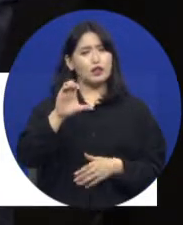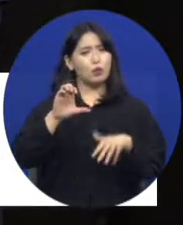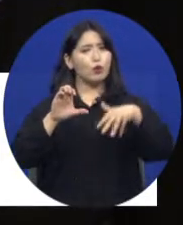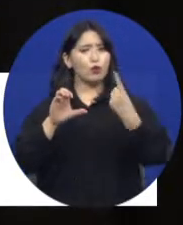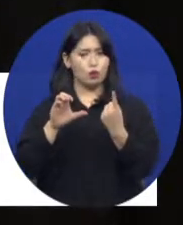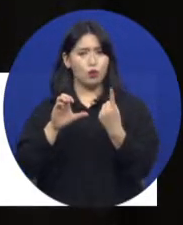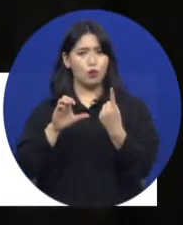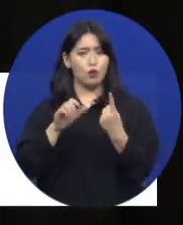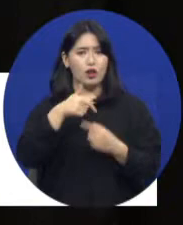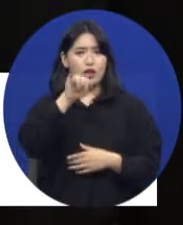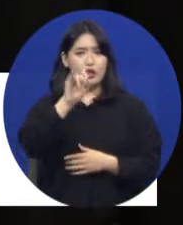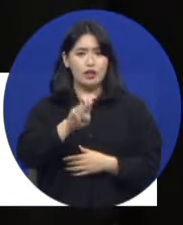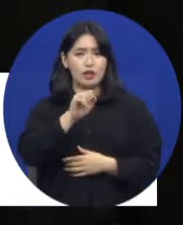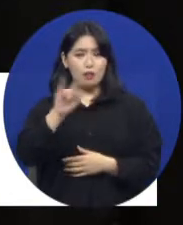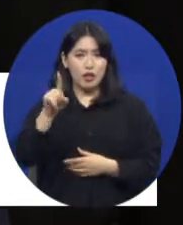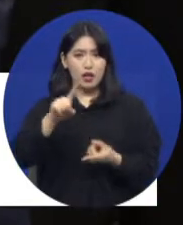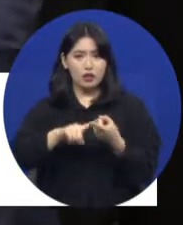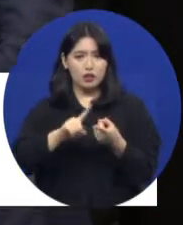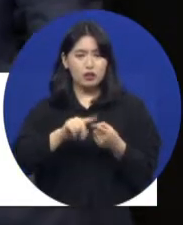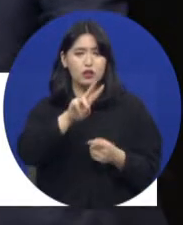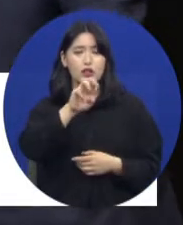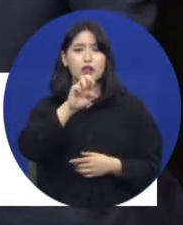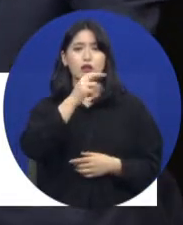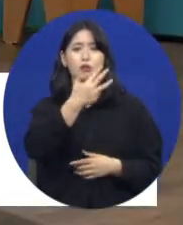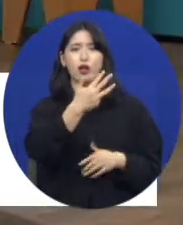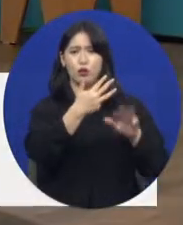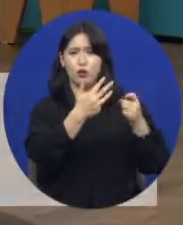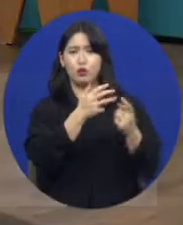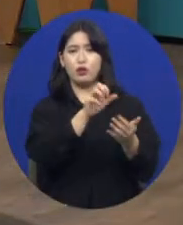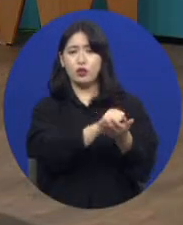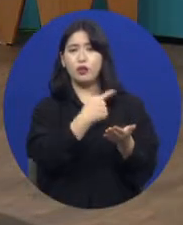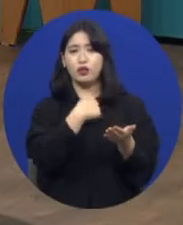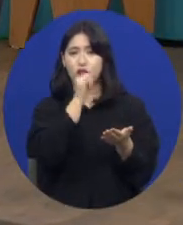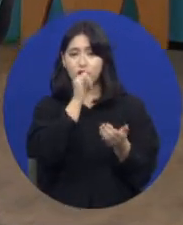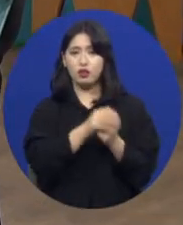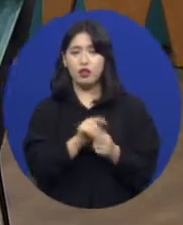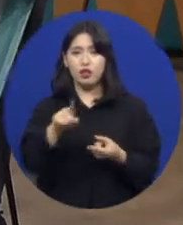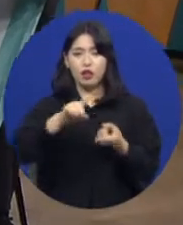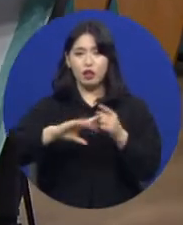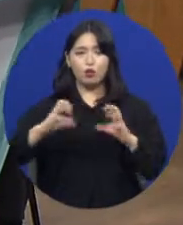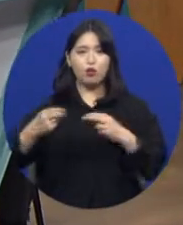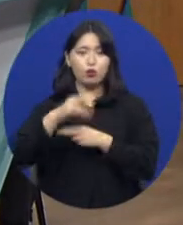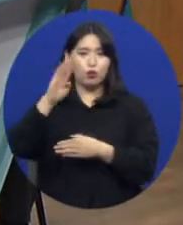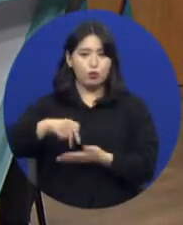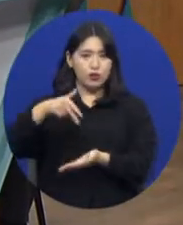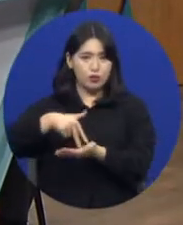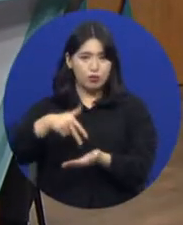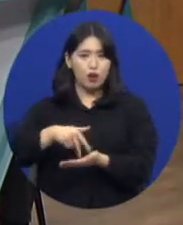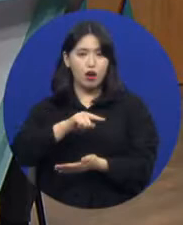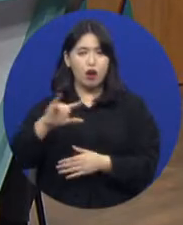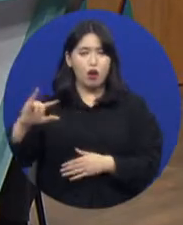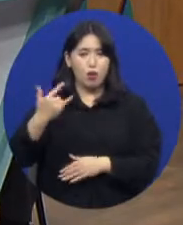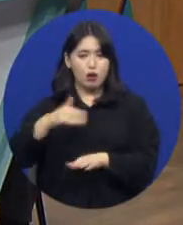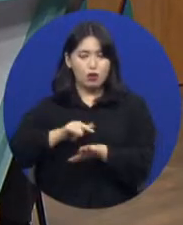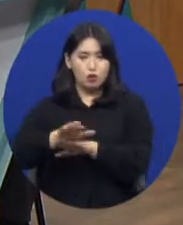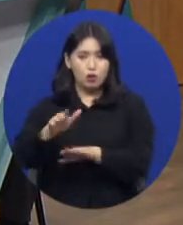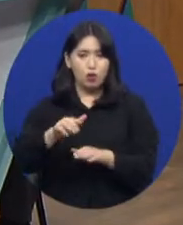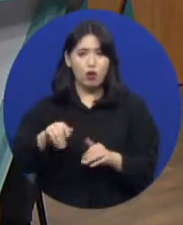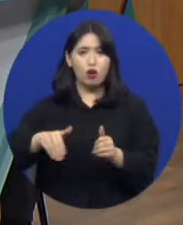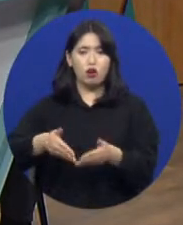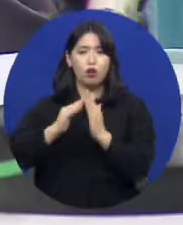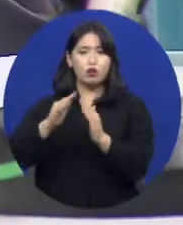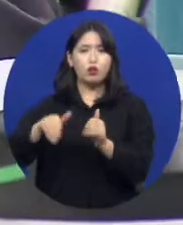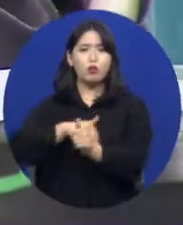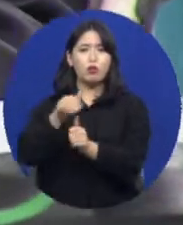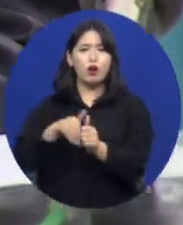그 김해공항에서 adp 하는 요걸 28초 로 잡았던 거구요 이에 대해 국토교통부 된 활주로 건설로 인한 환경 훼손이